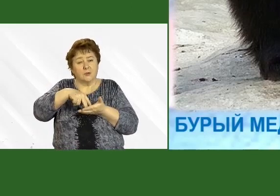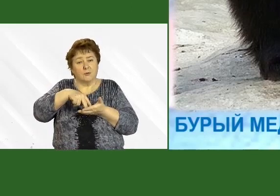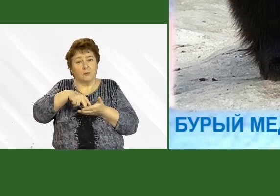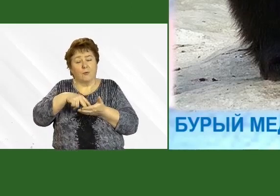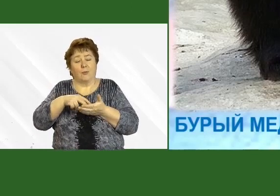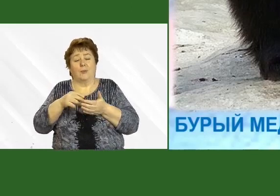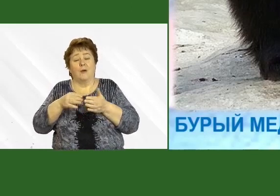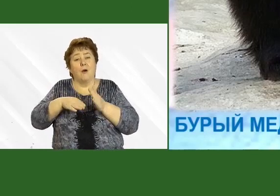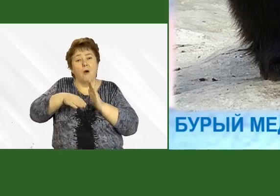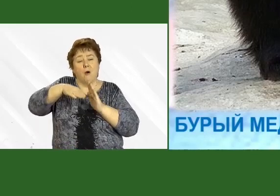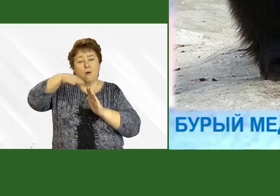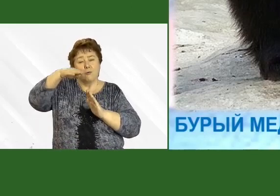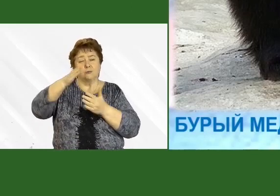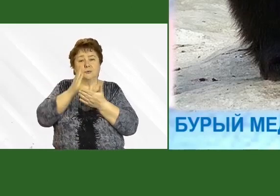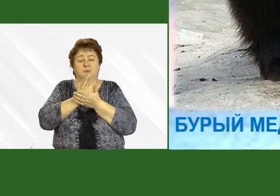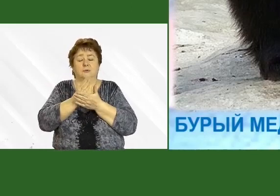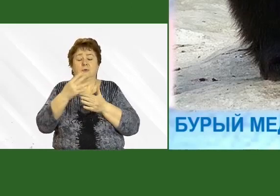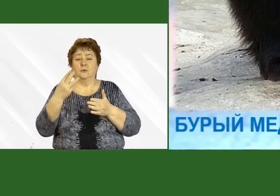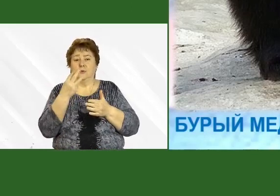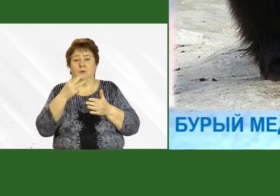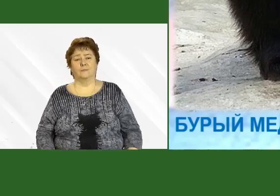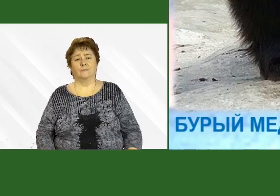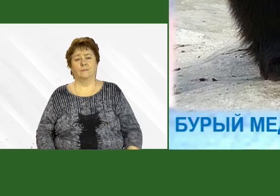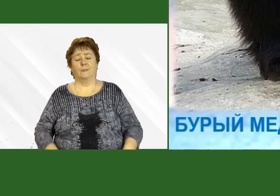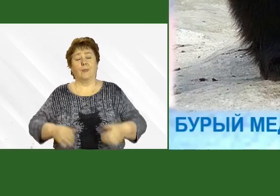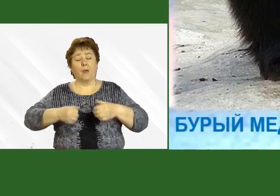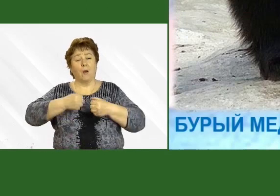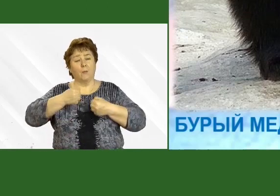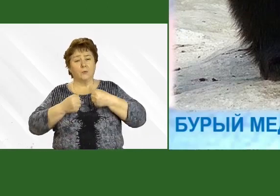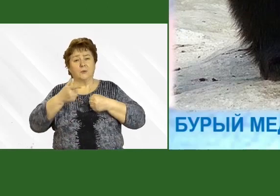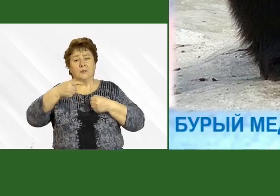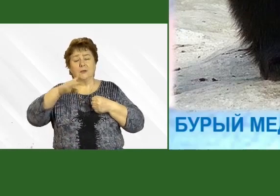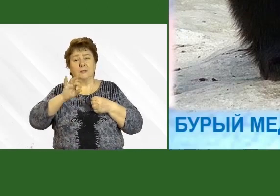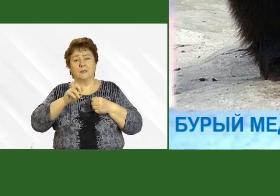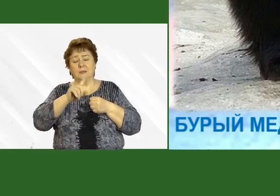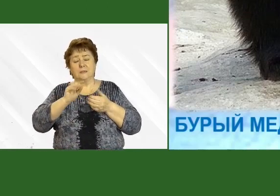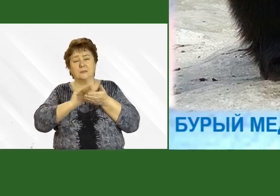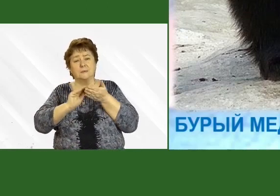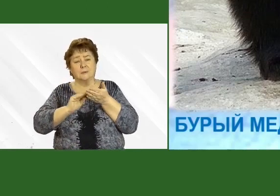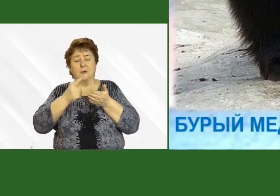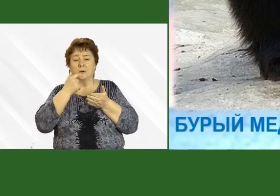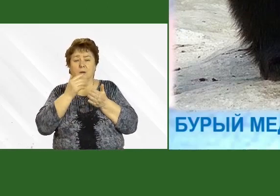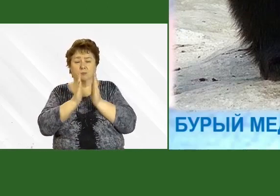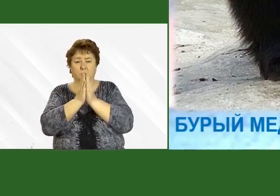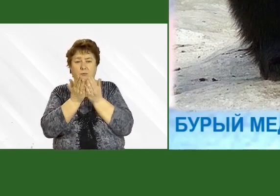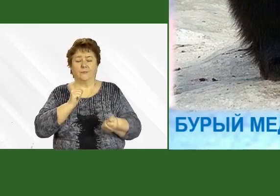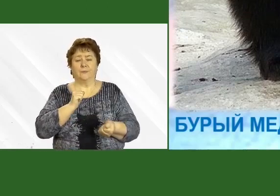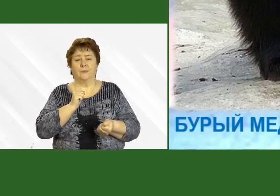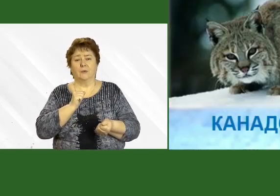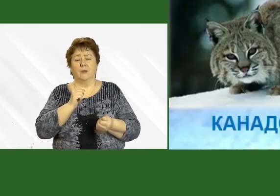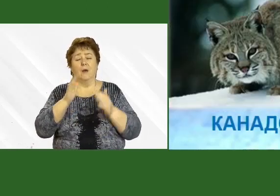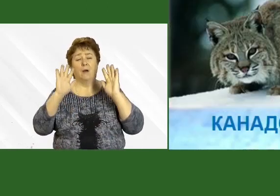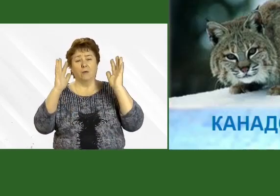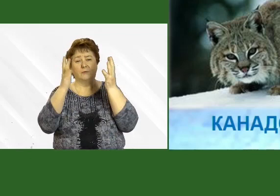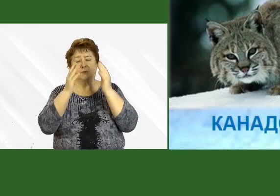его рост достигает 3 метров медведи гризли занесены в красную книгу в